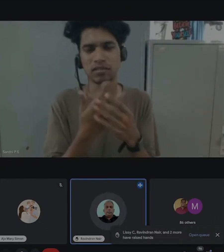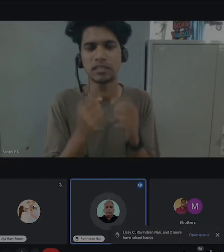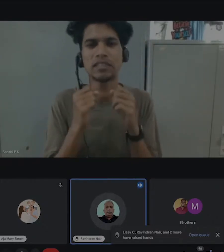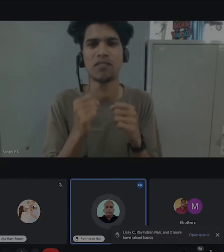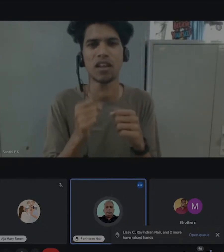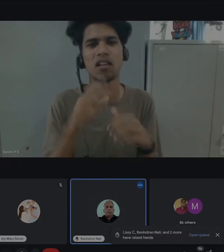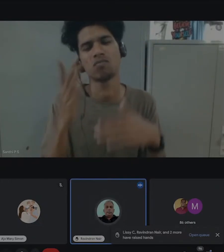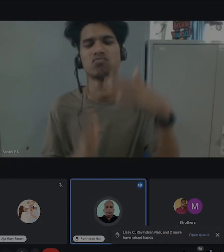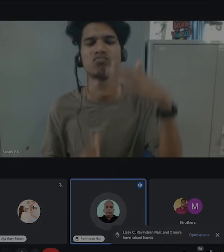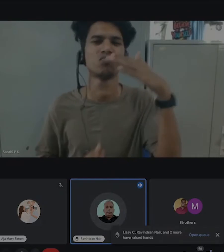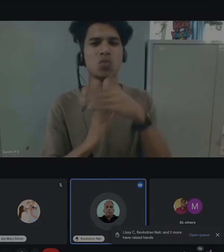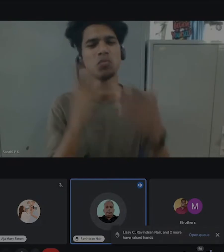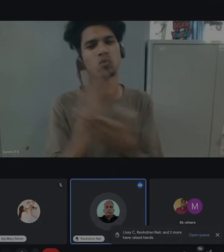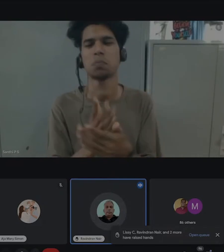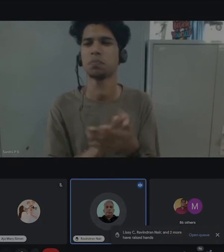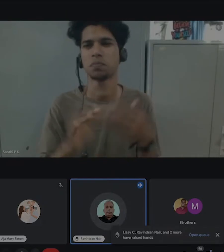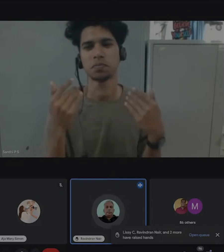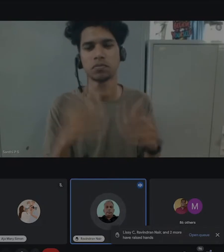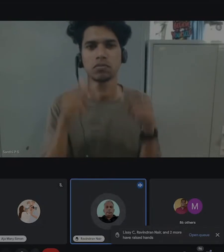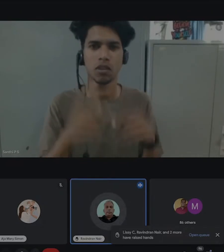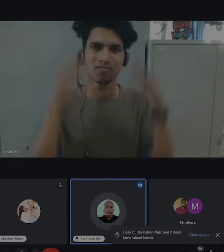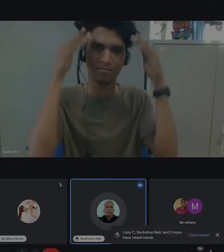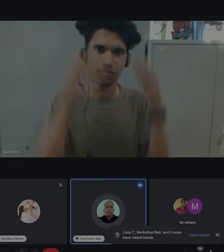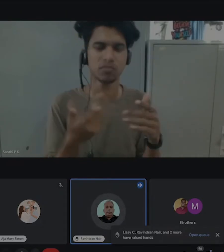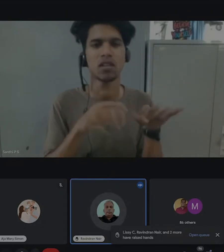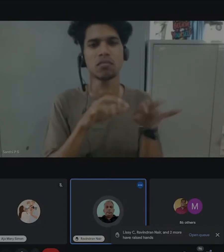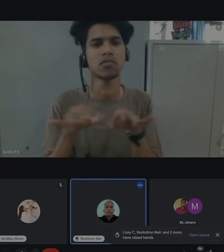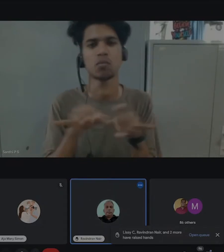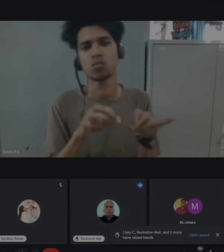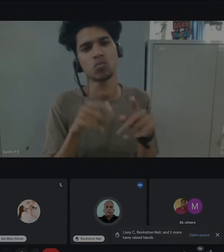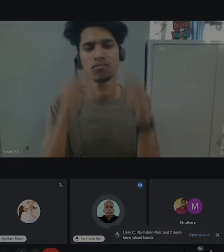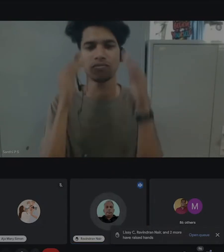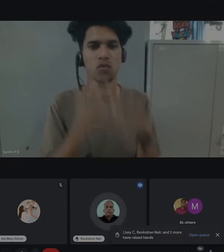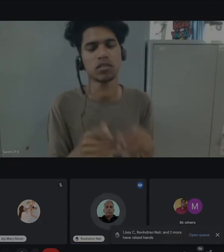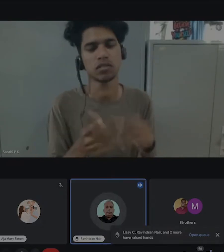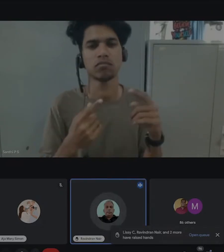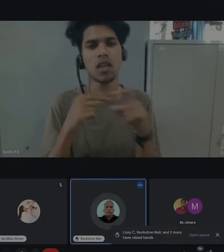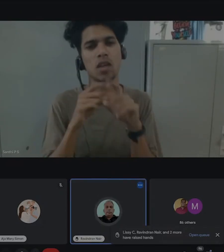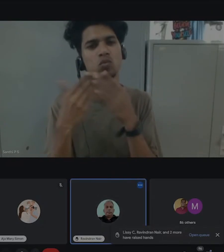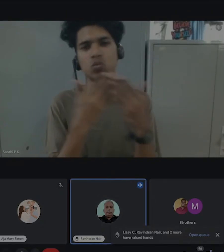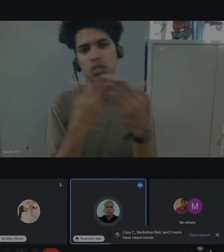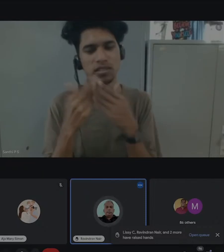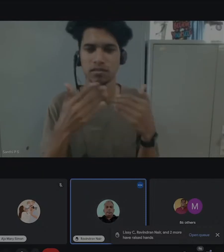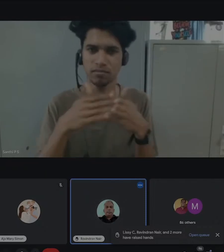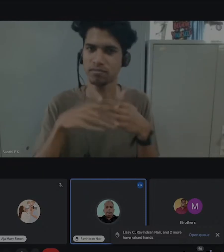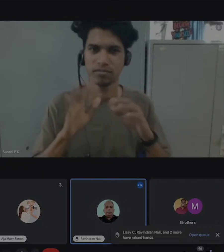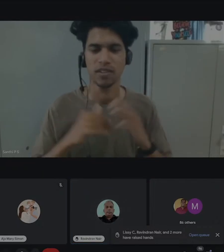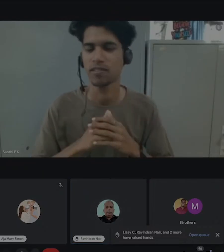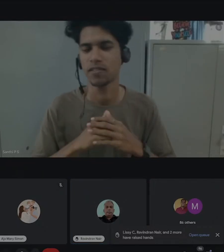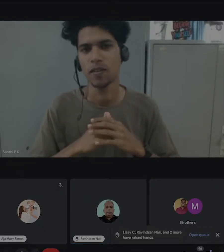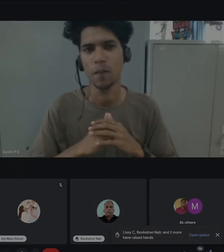ഉള്ളൂ. പക്ഷെ ഇപ്പം കൂടുതലായിട്ടും കമ്പ്യൂട്ടർ എഡ്യൂക്കേഷനാണ് ചെയ്തുകൊണ്ടിരിക്കുന്നത്. അപ്പൊ അതിൽ ഒരുപാട്